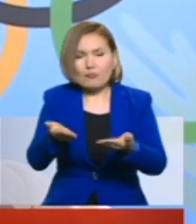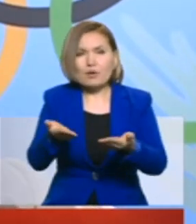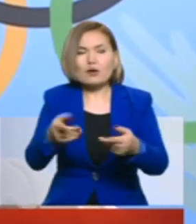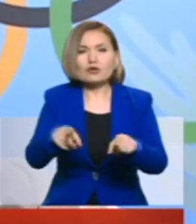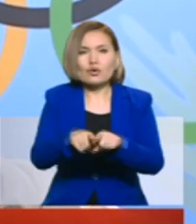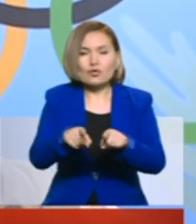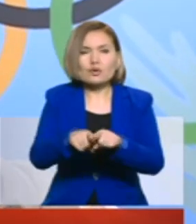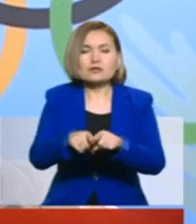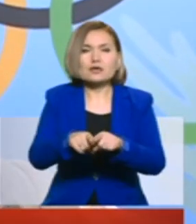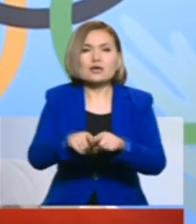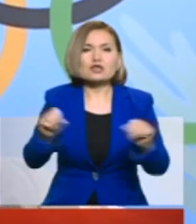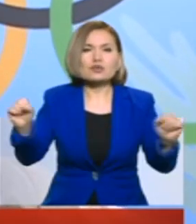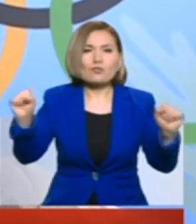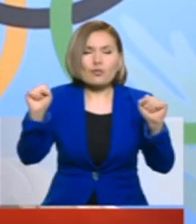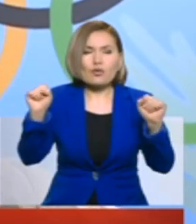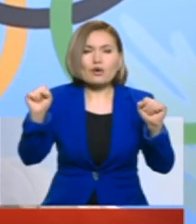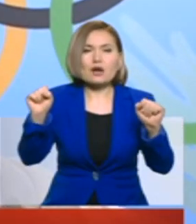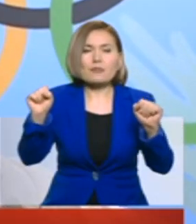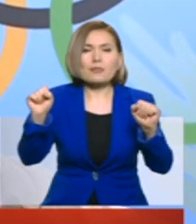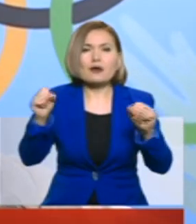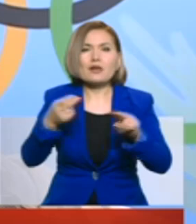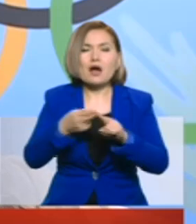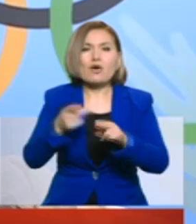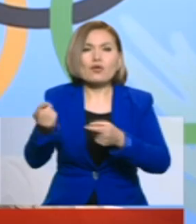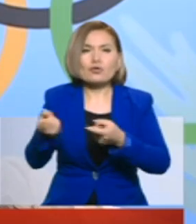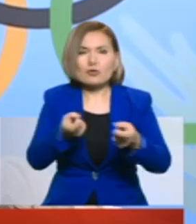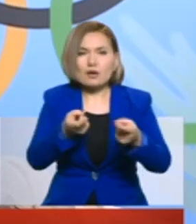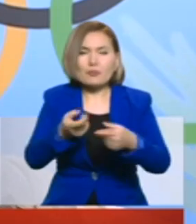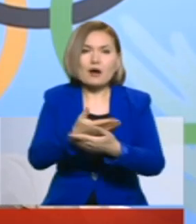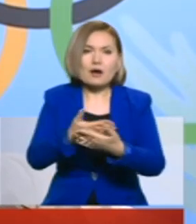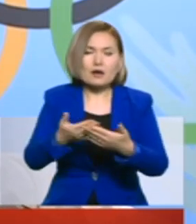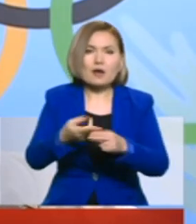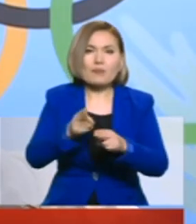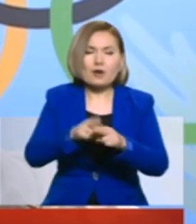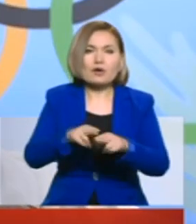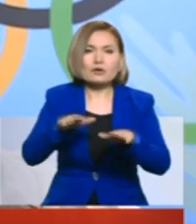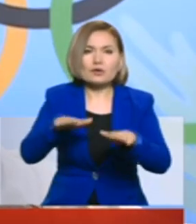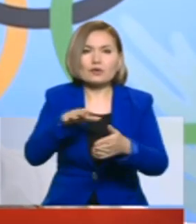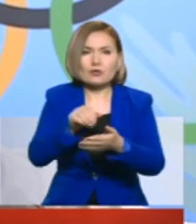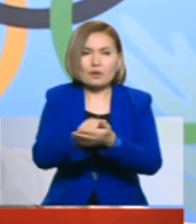бір спорттардың бірі, көп шансы бар спорттардың бірі орын алуға.